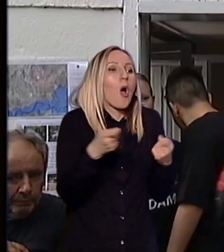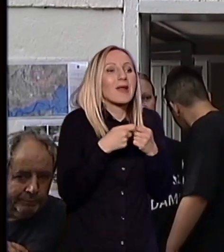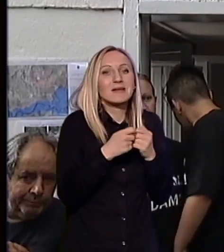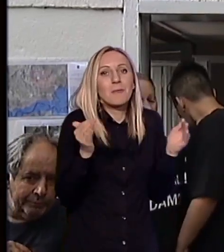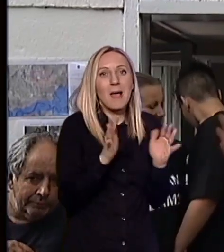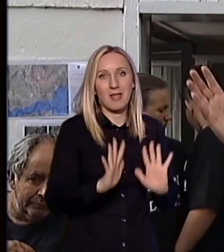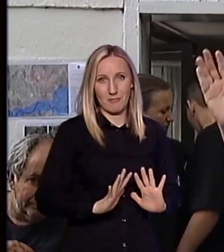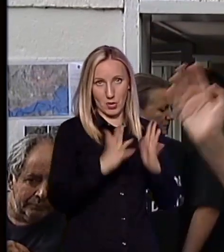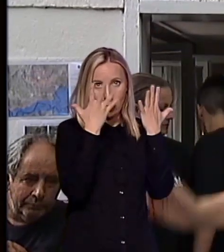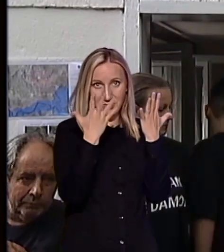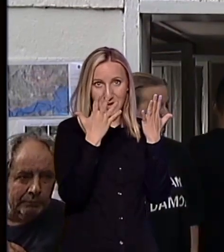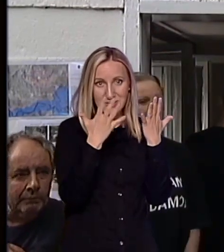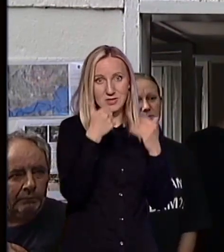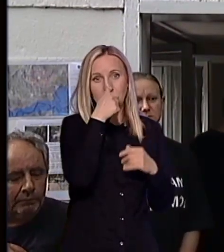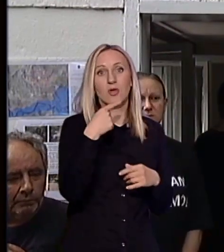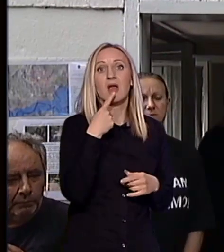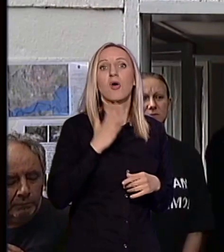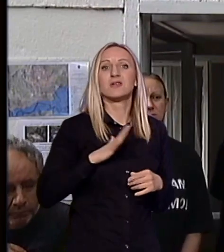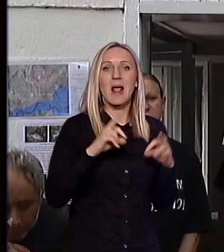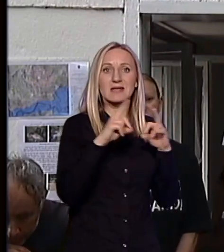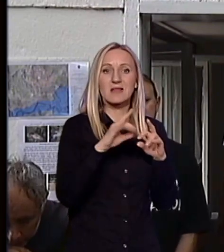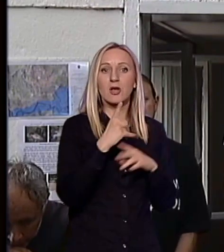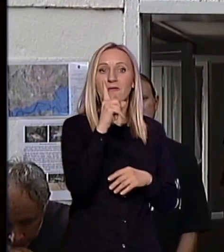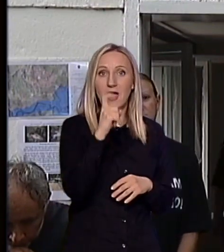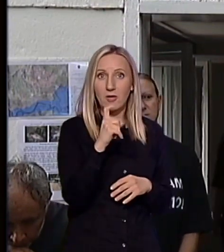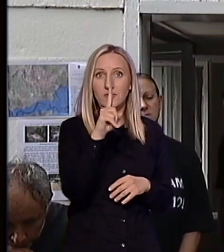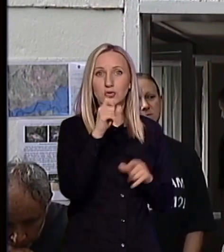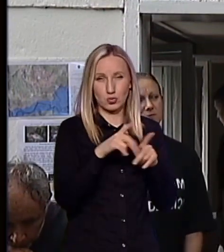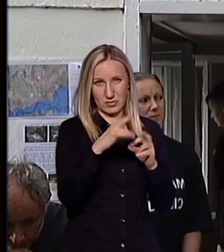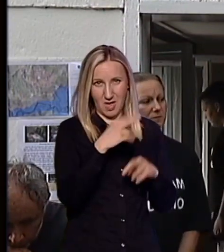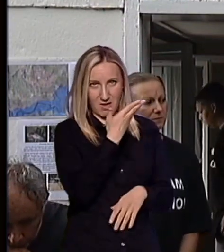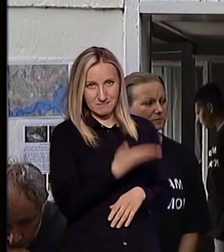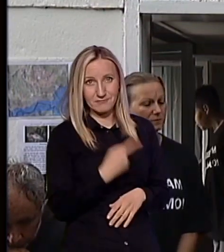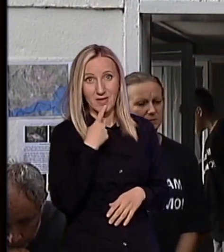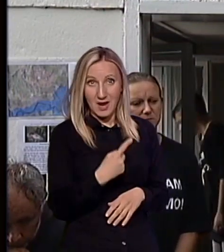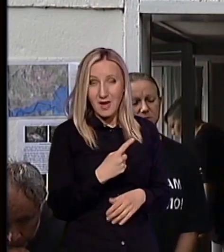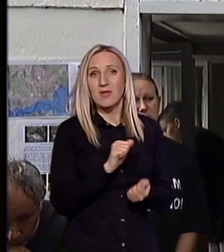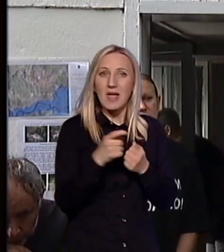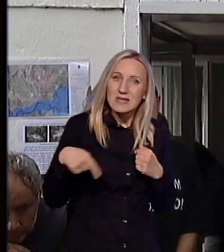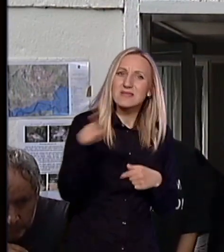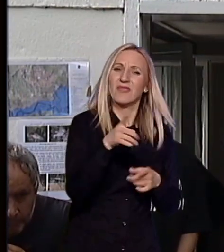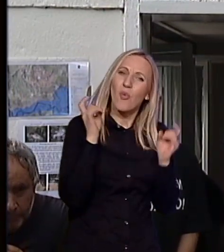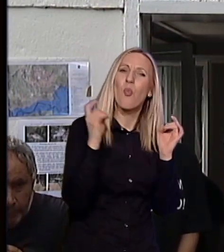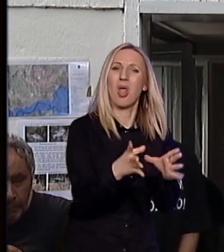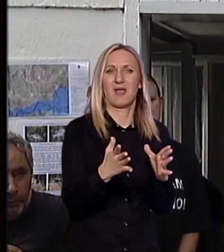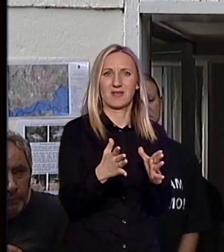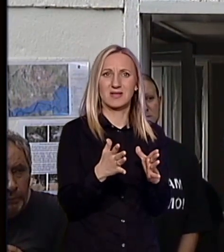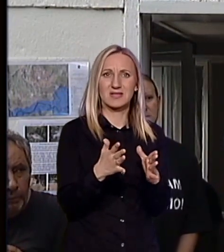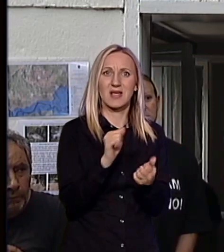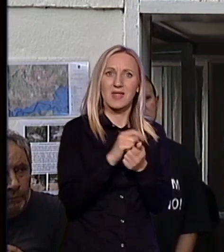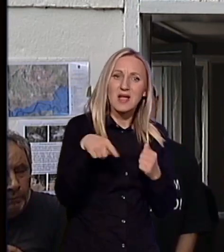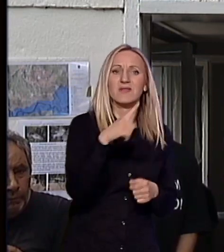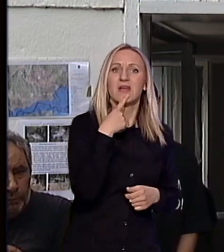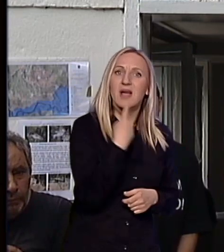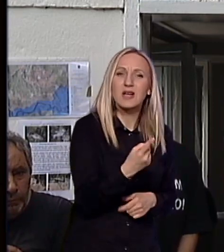protest i, kao što je rekao gospodin Aleksandar Jovanović Ćuta, da izađemo svi na ulice i da svi